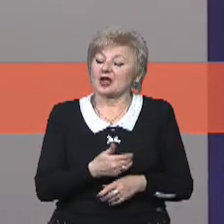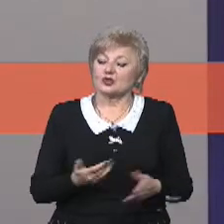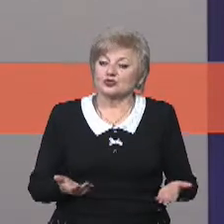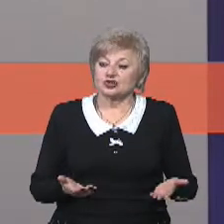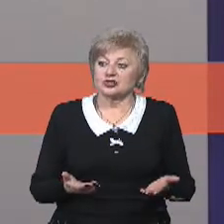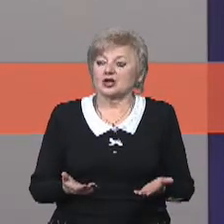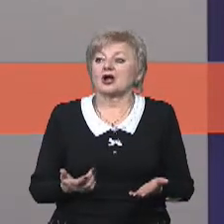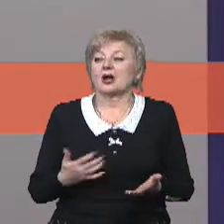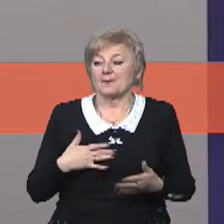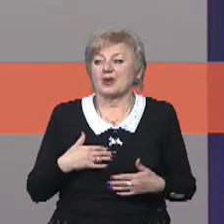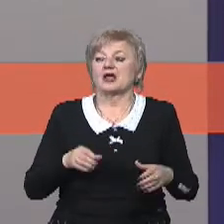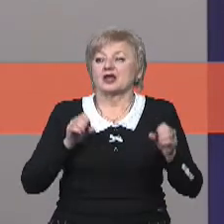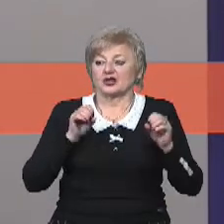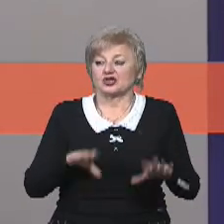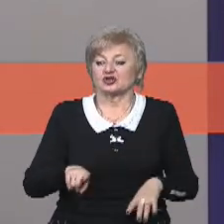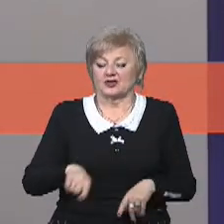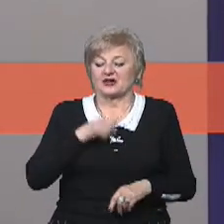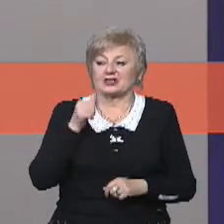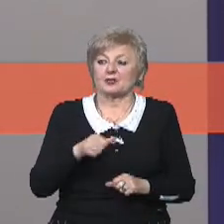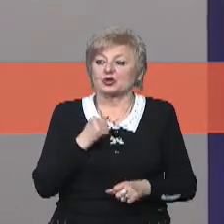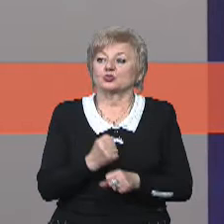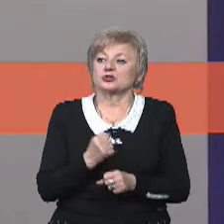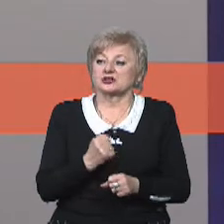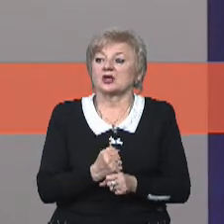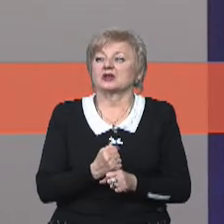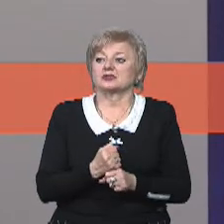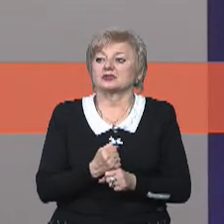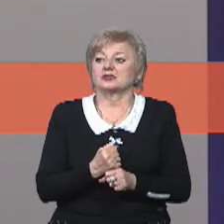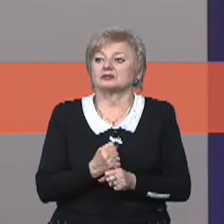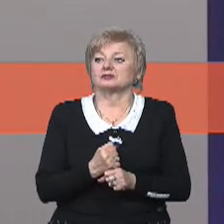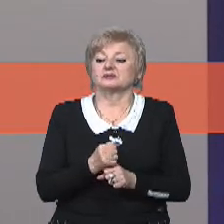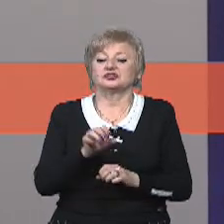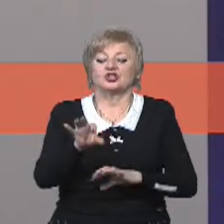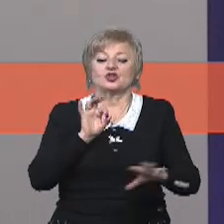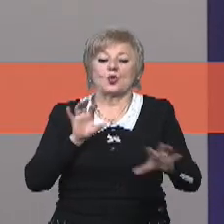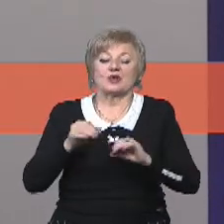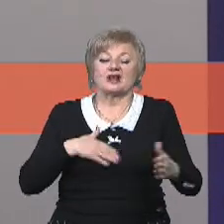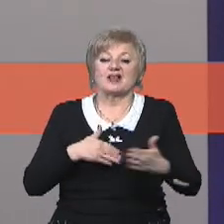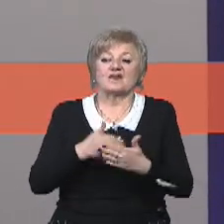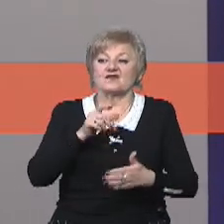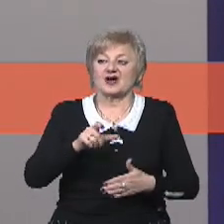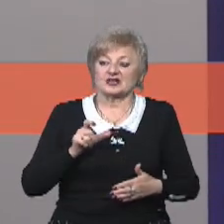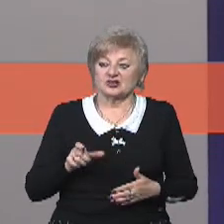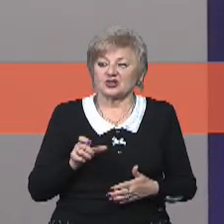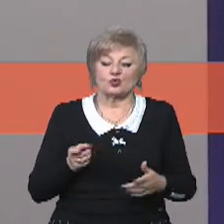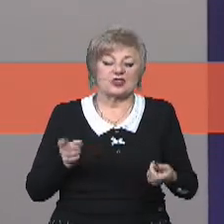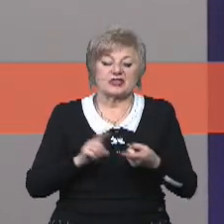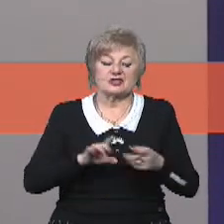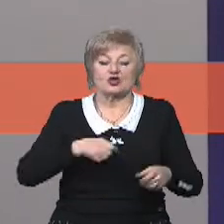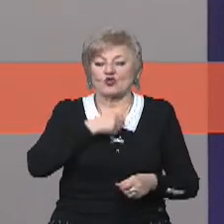то ми вирішили цього року зробити такий набір волонтерів, незалежно від